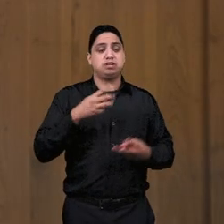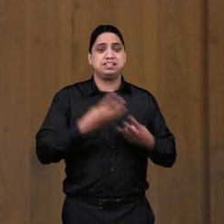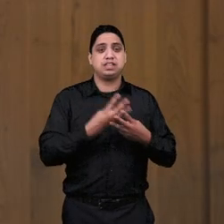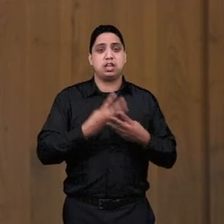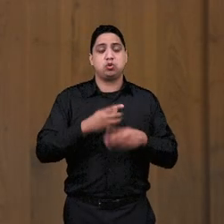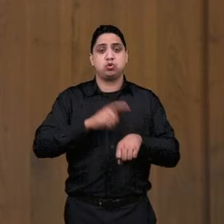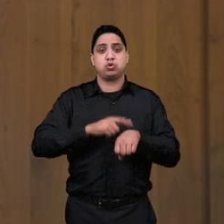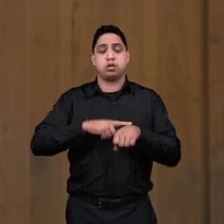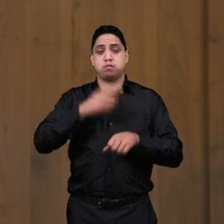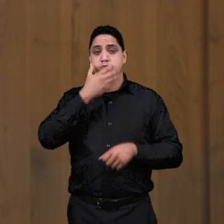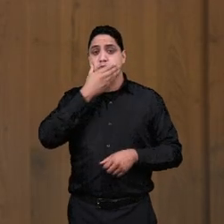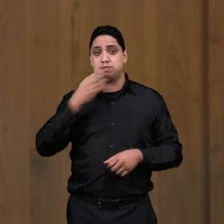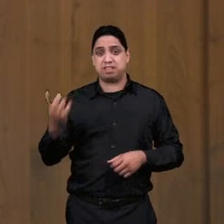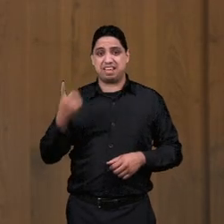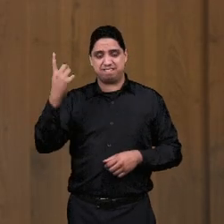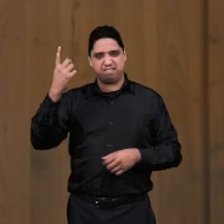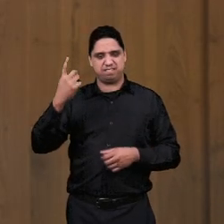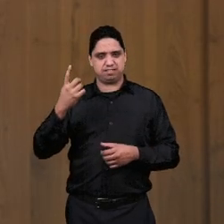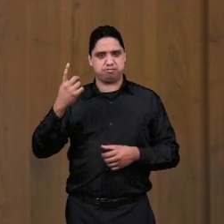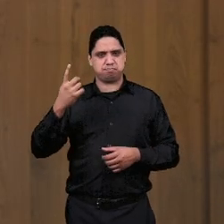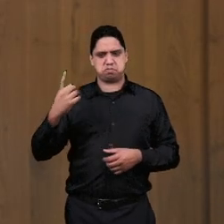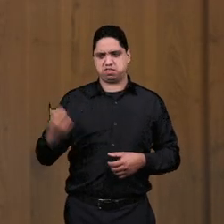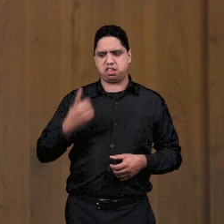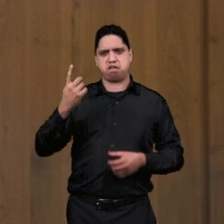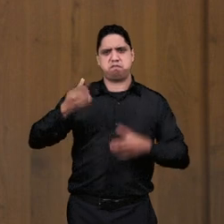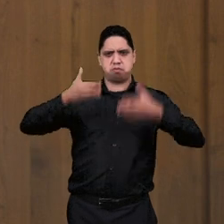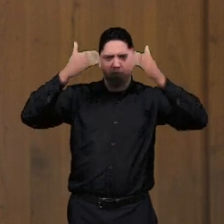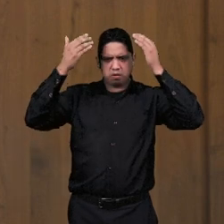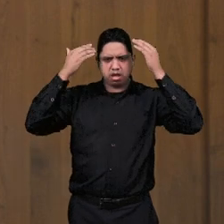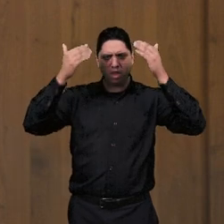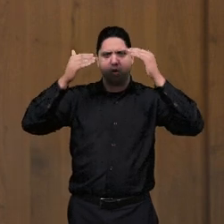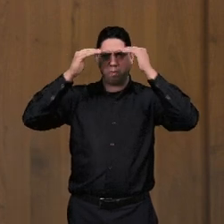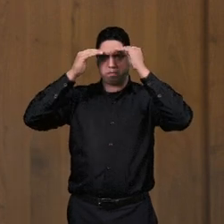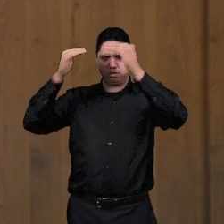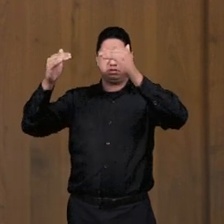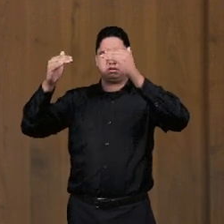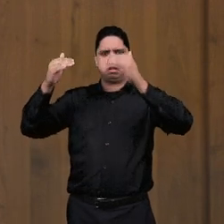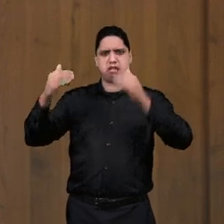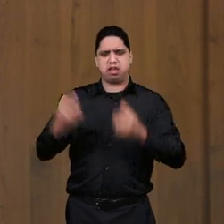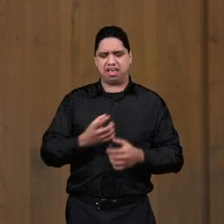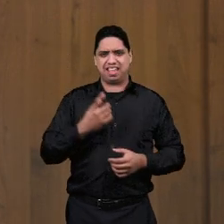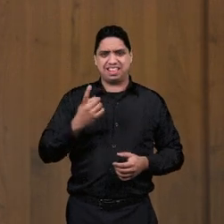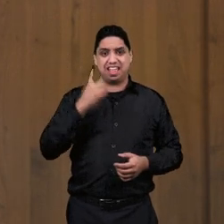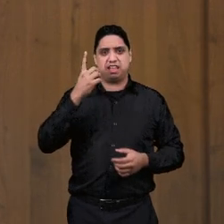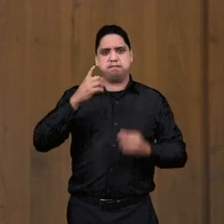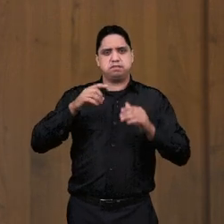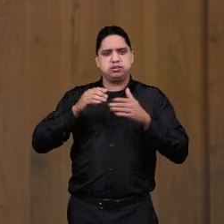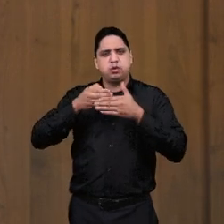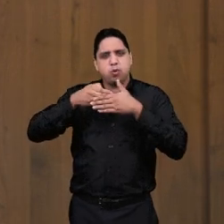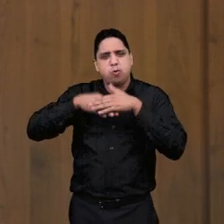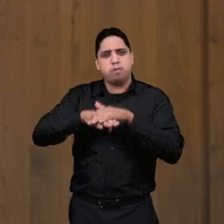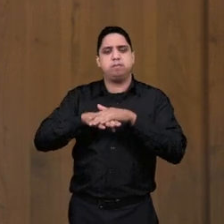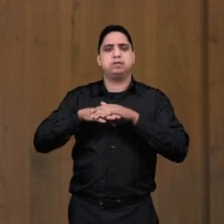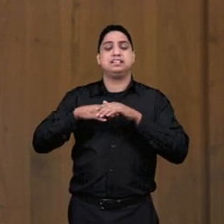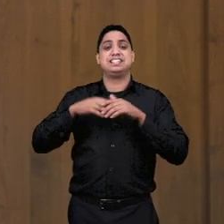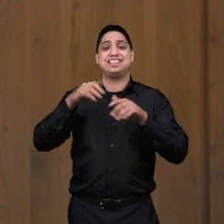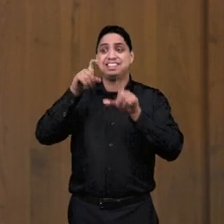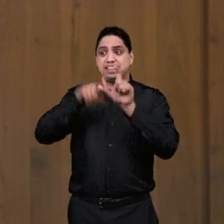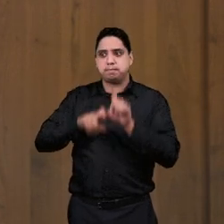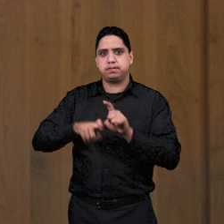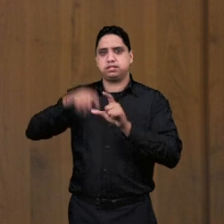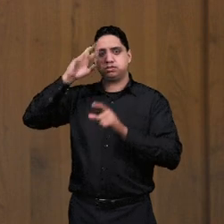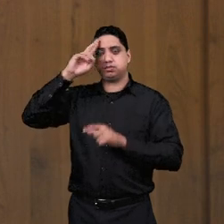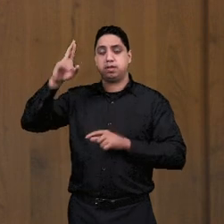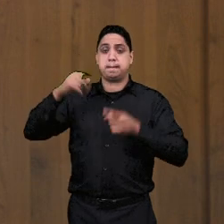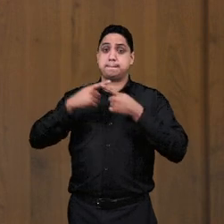roi obéissant, un roi humble, un roi qui dépendait du Seigneur. Mais ni pour cela, les batailles